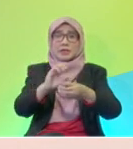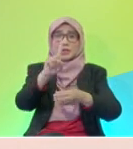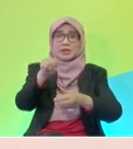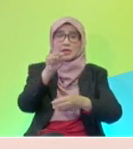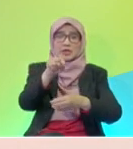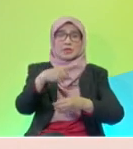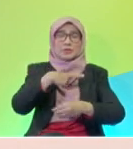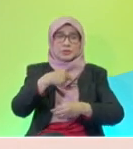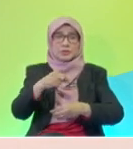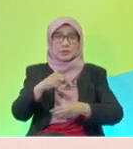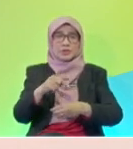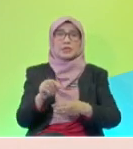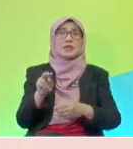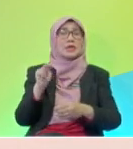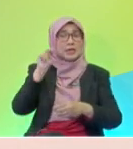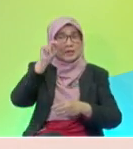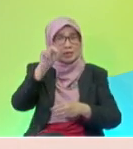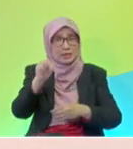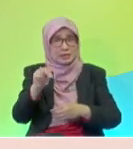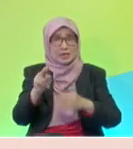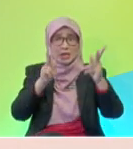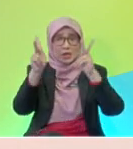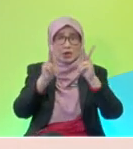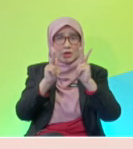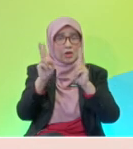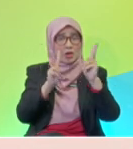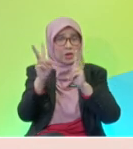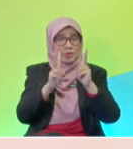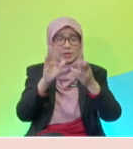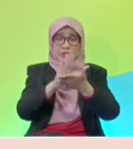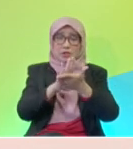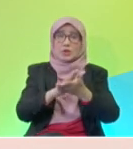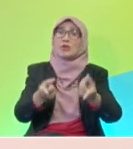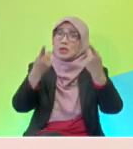kam sebar lagi akan